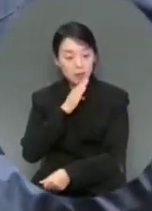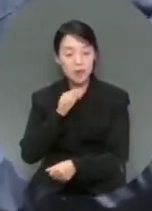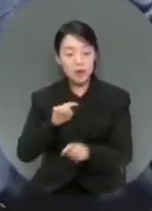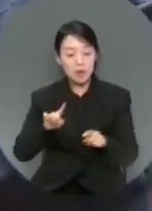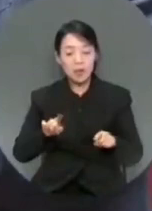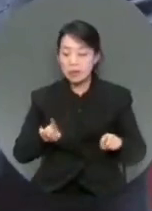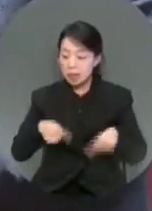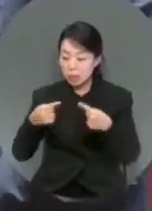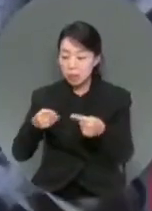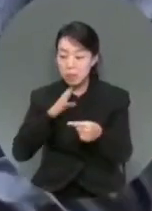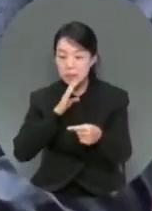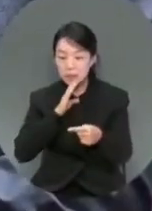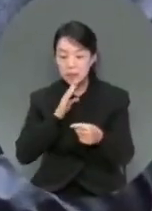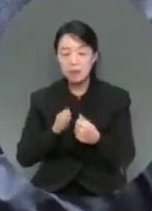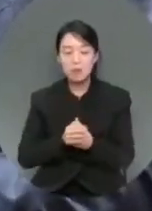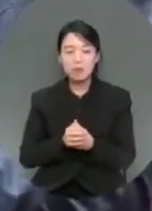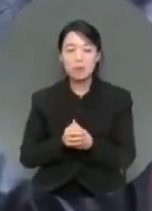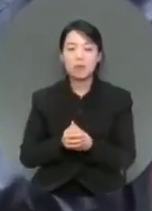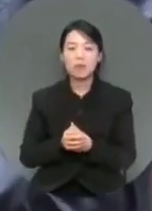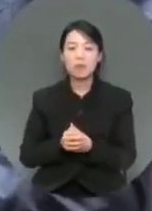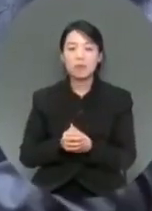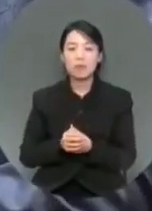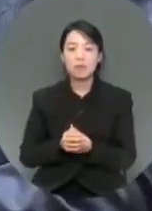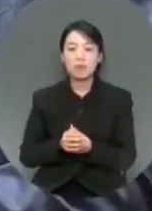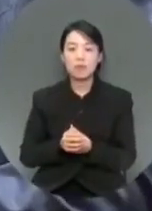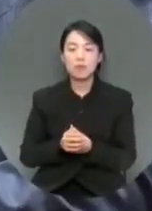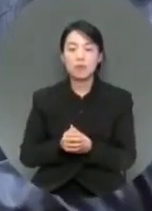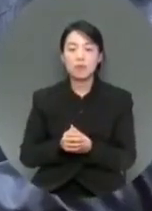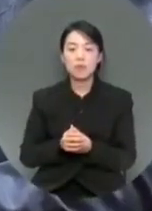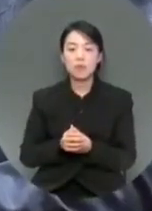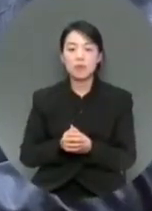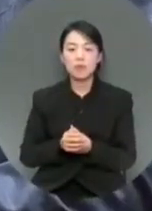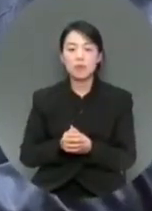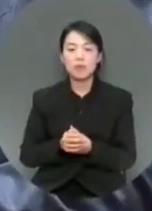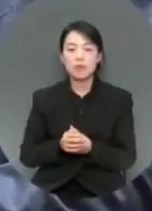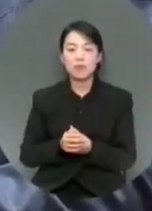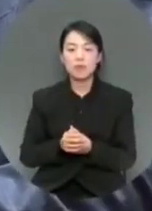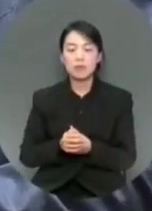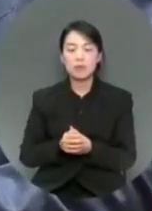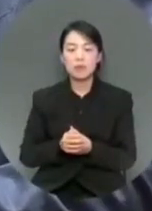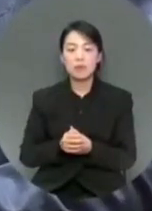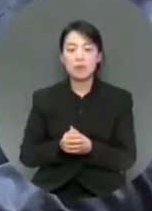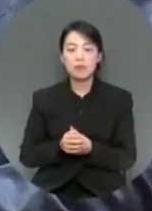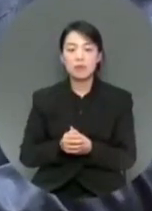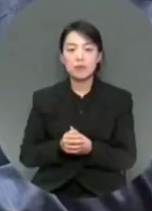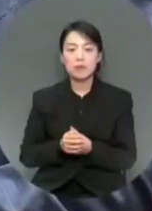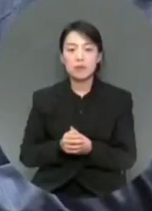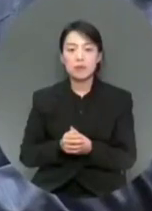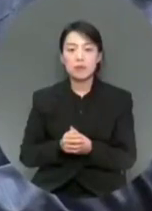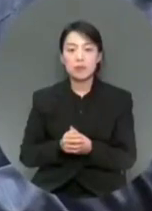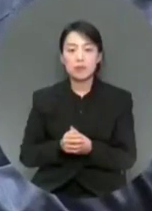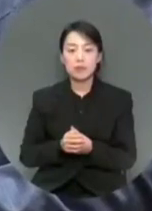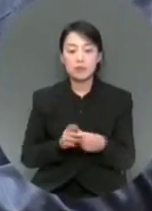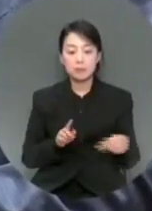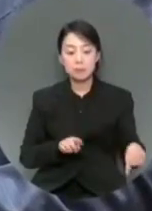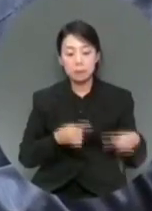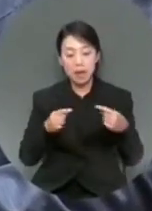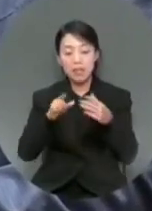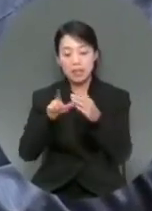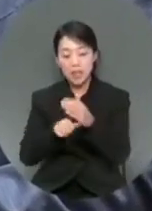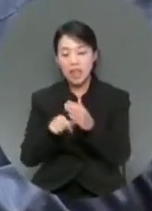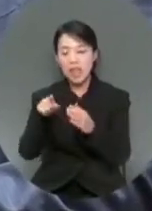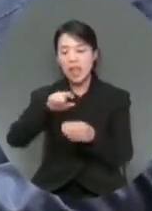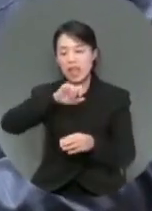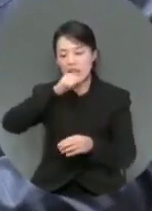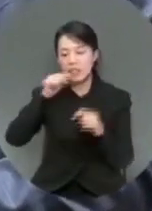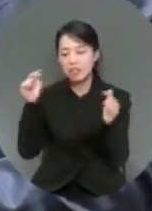대통령께 2월달에 참석했어요. 대통령께 이렇게 저 그 당시에 참석했을 때 삭감해야 된다고 이게 문제 많기